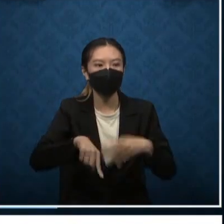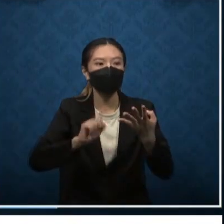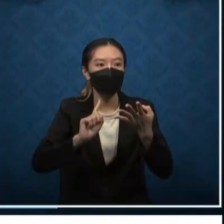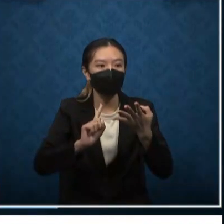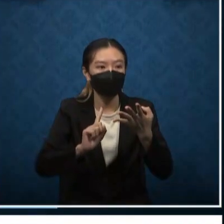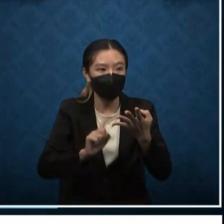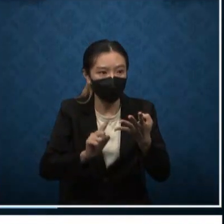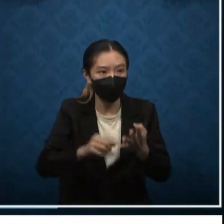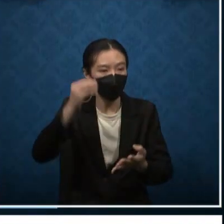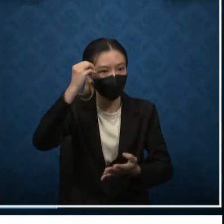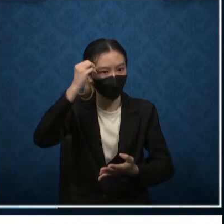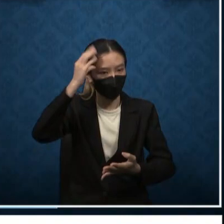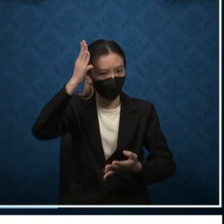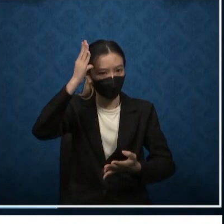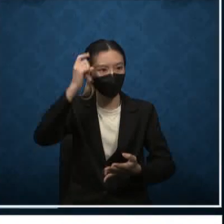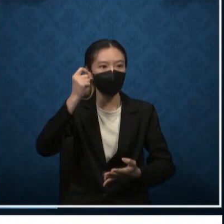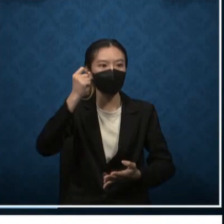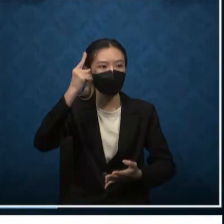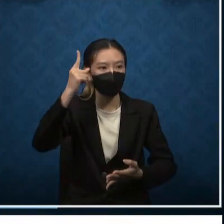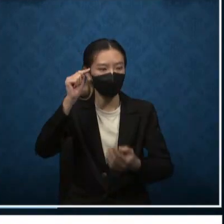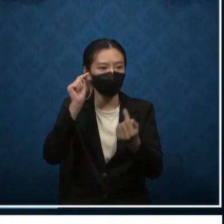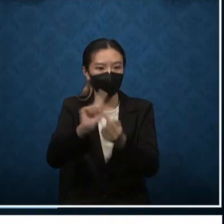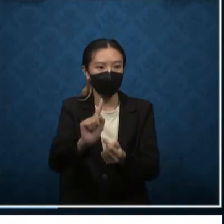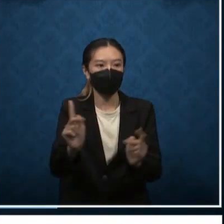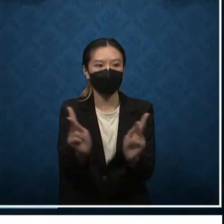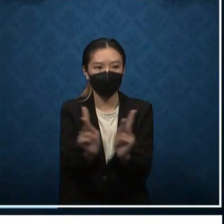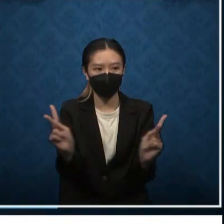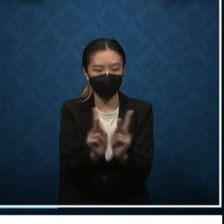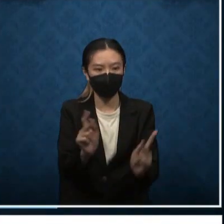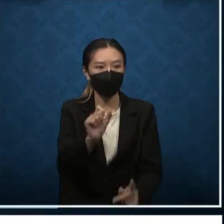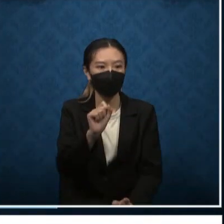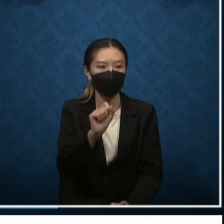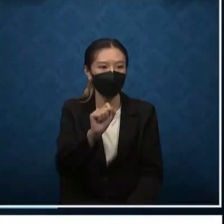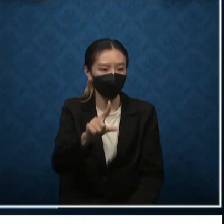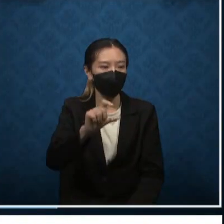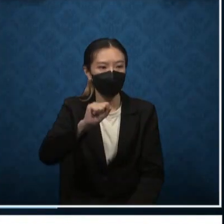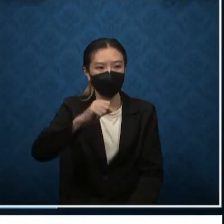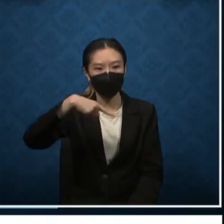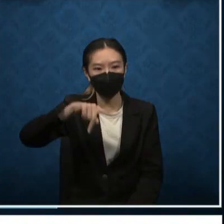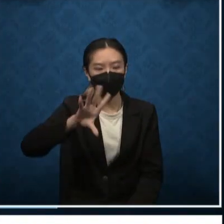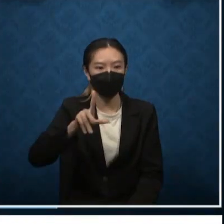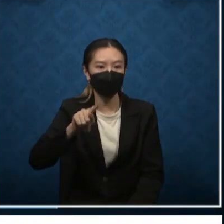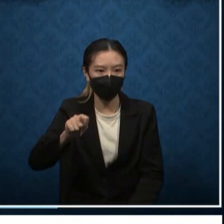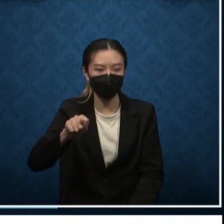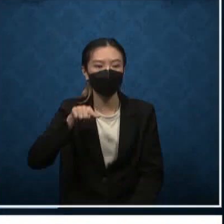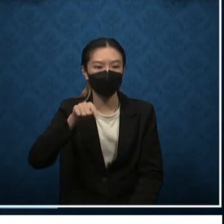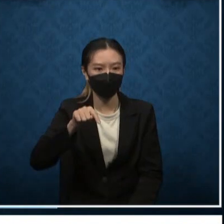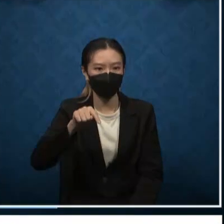เข้ใจของขนามการ สอสอปัชตอนะครับจากการศึษาพบว